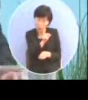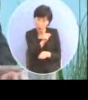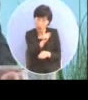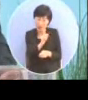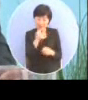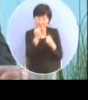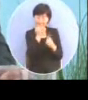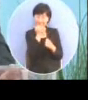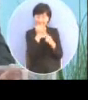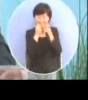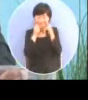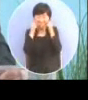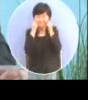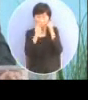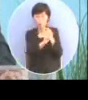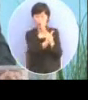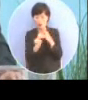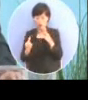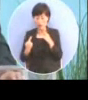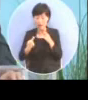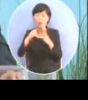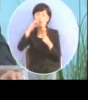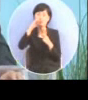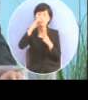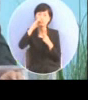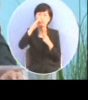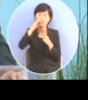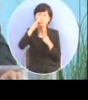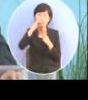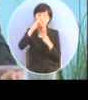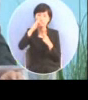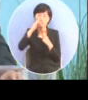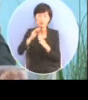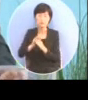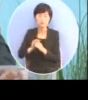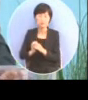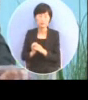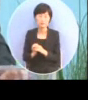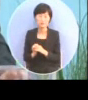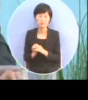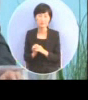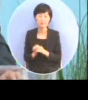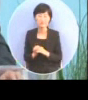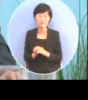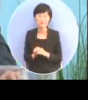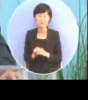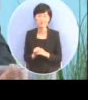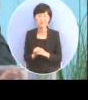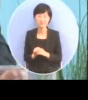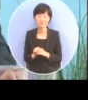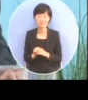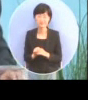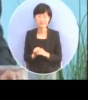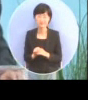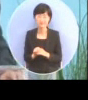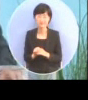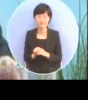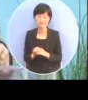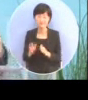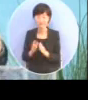Vậy bên cạnh có một anh thanh niên đã nhìn thấy một quái ông não này tại sao cứ ra sờ vào đó rồi vui mừng lại trở vào nhà là sao?